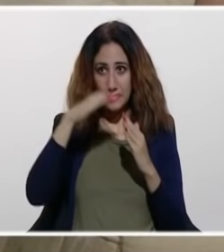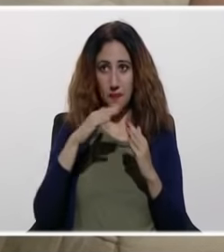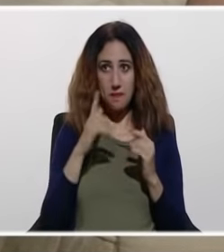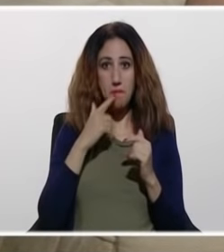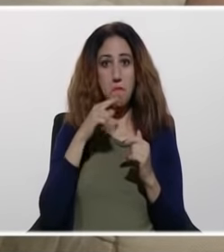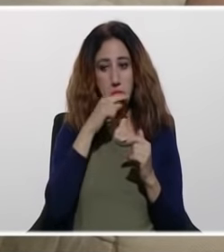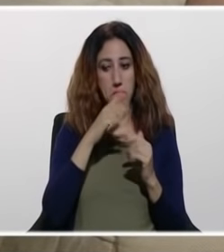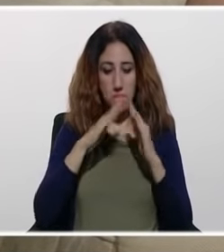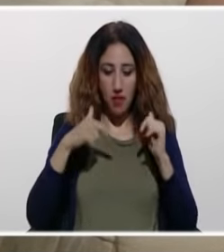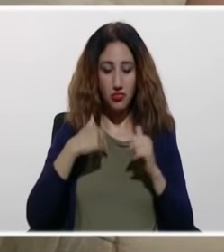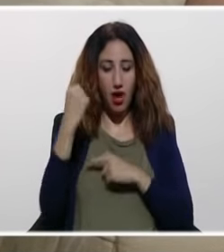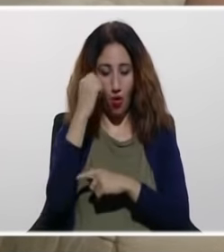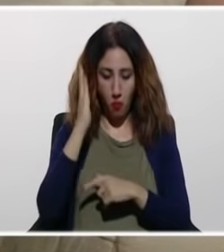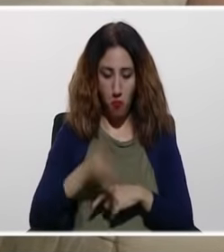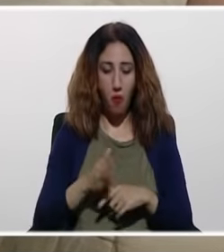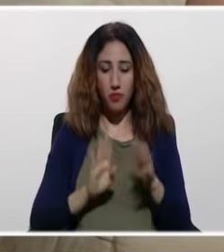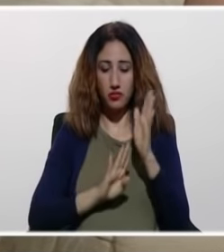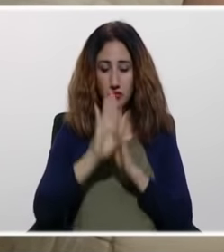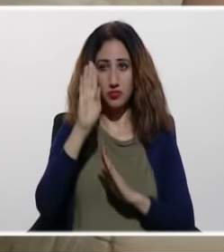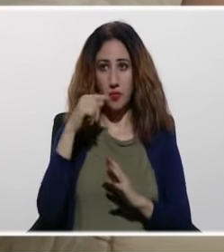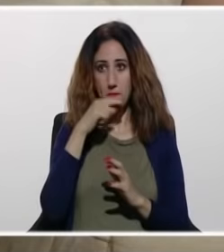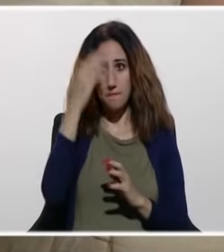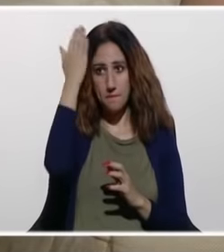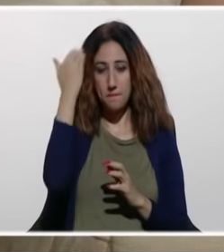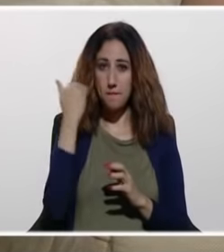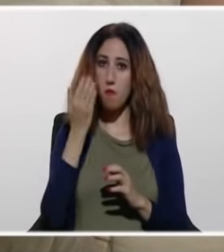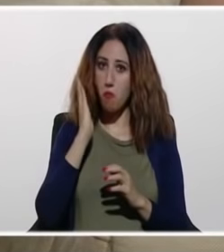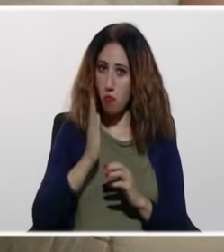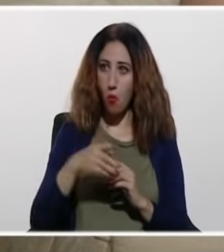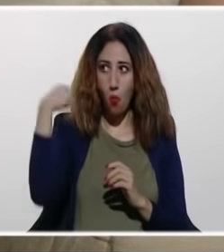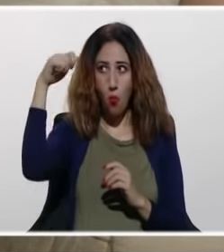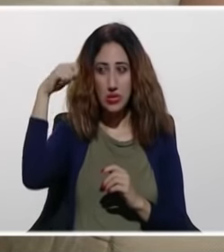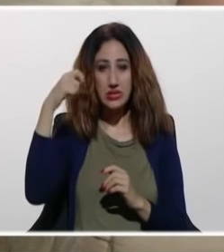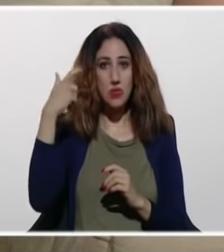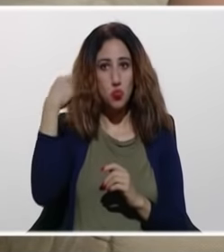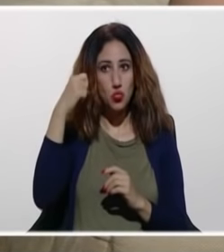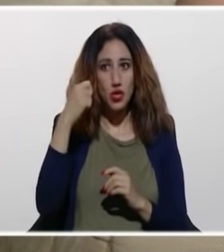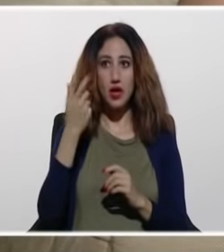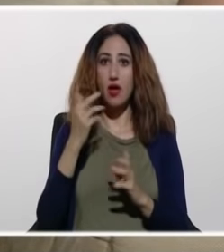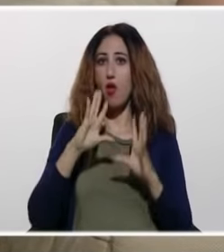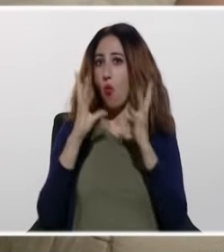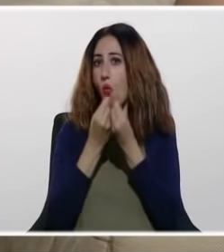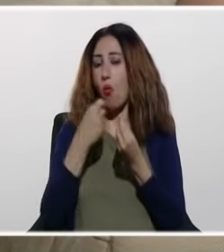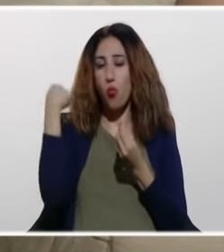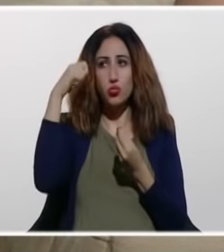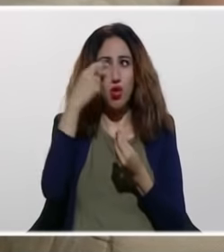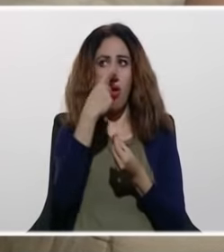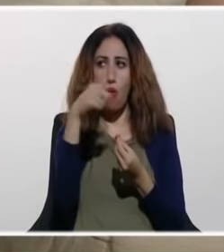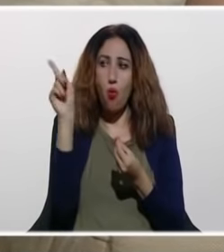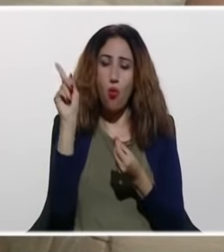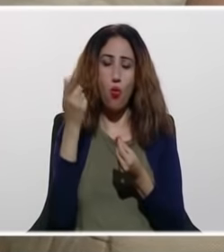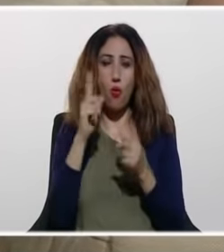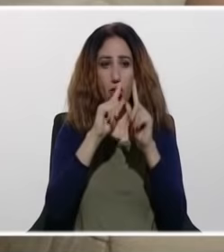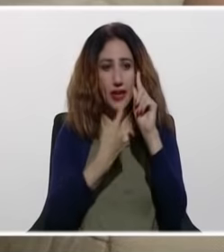الست المصرية. ست مصرية وزيرة ومديرة، وزيرة في وزارات كتير جدا،